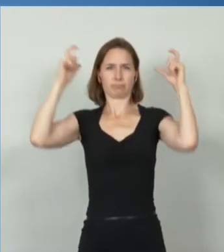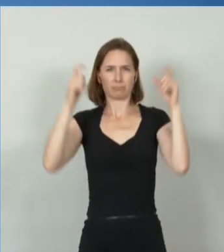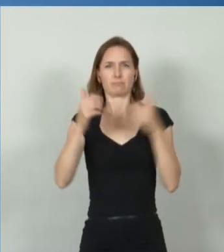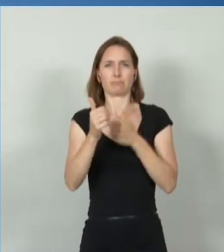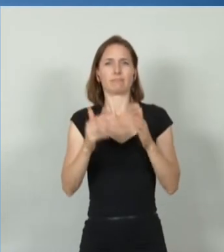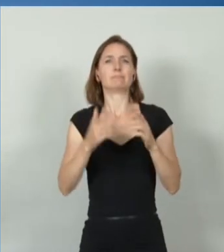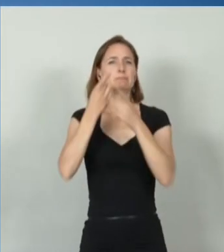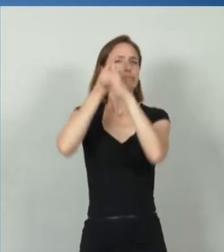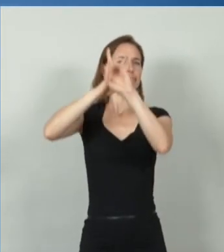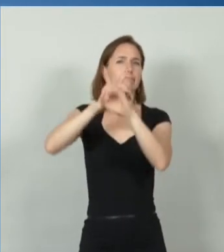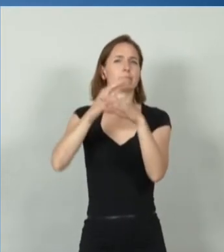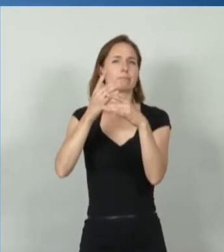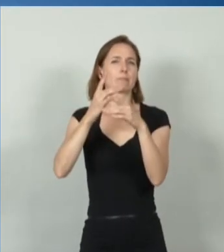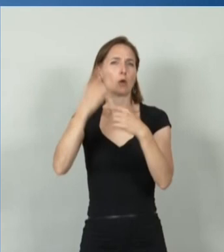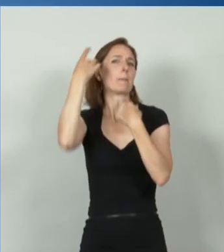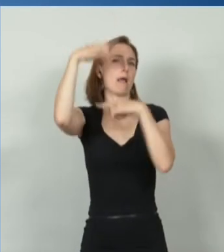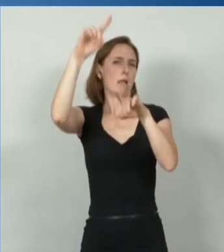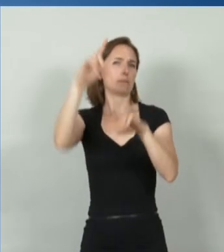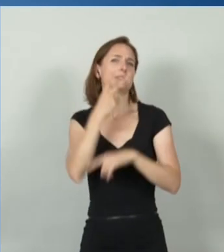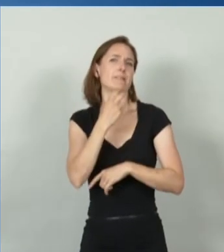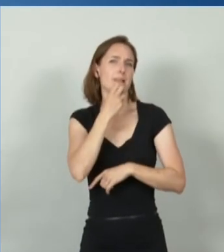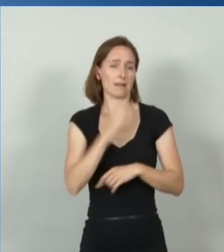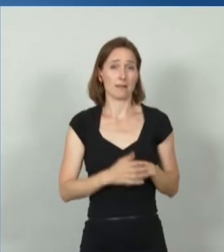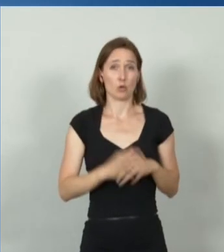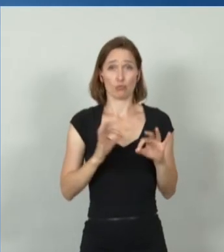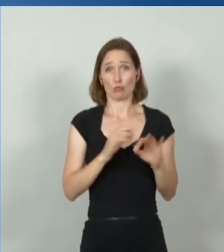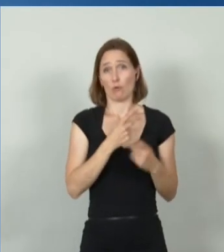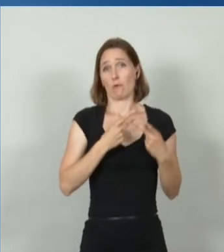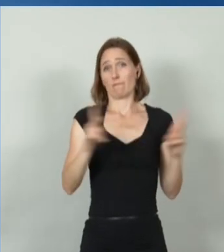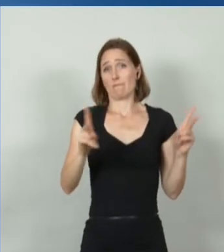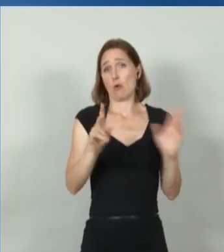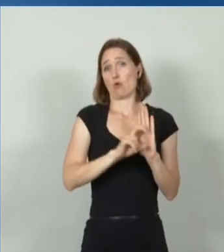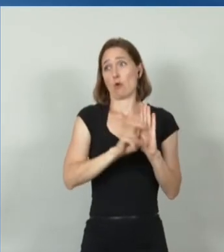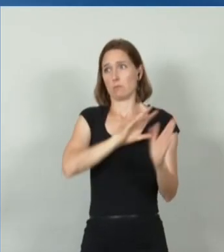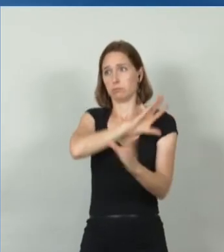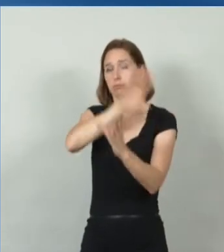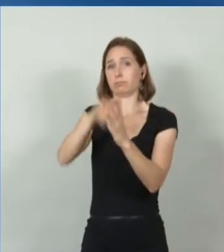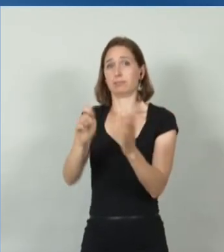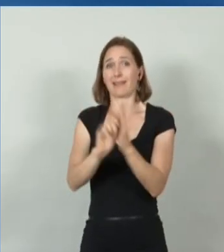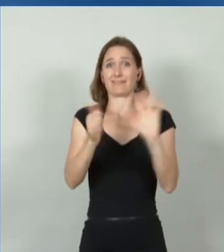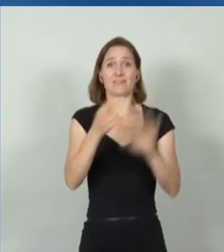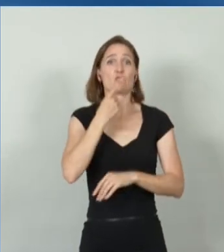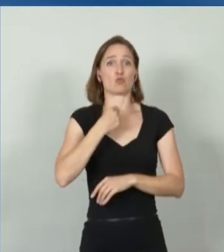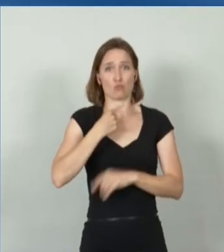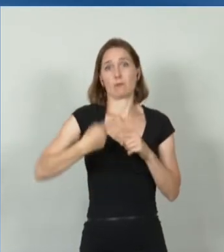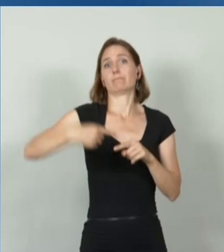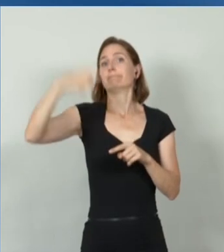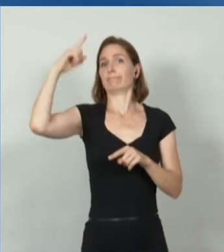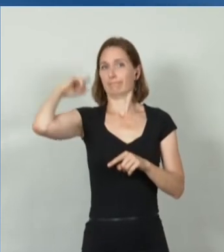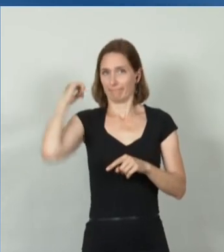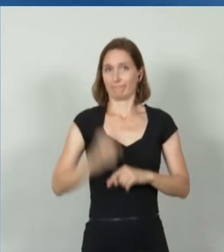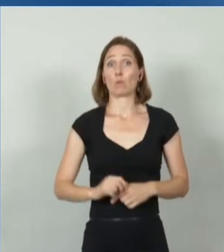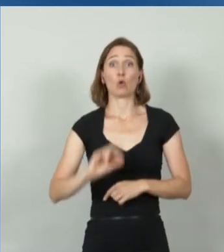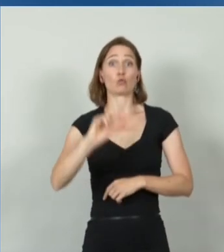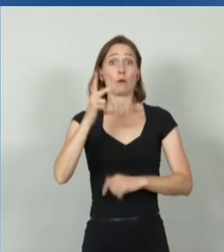et la ville de Grenoble c'est elle-même constituée par arrêter le 6 juin dernier enfin troisième procédure la